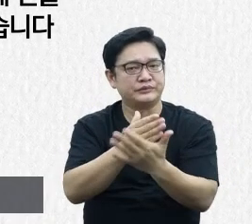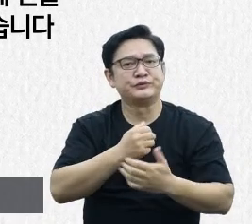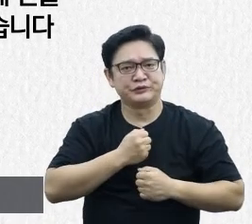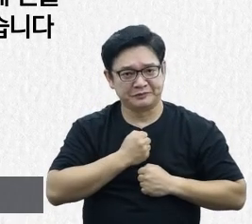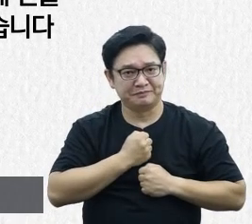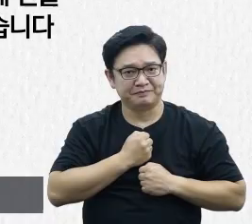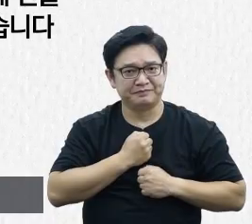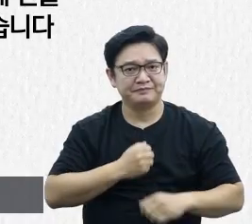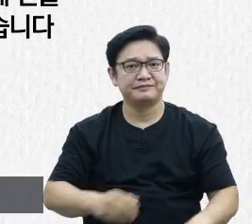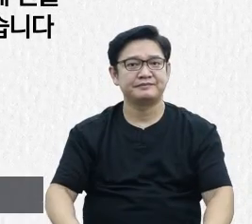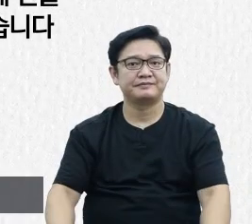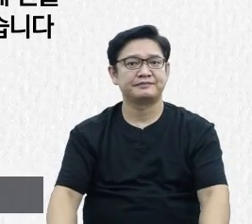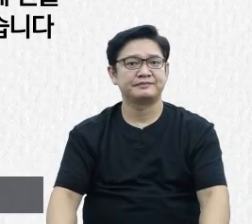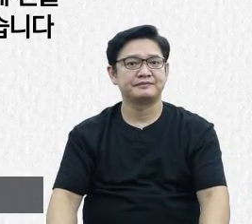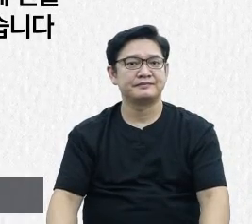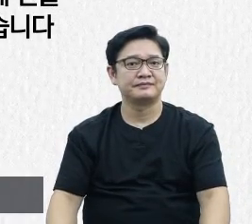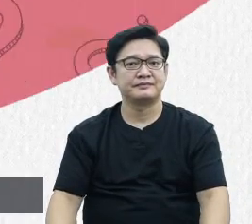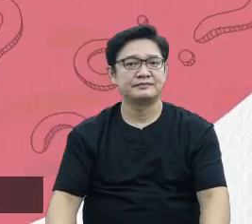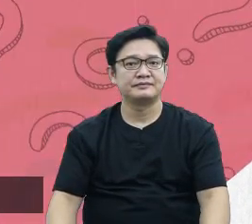주의해야 합니다.